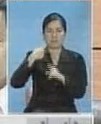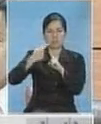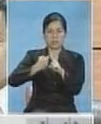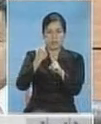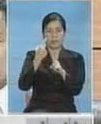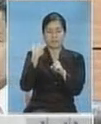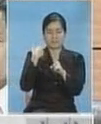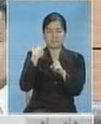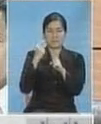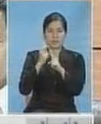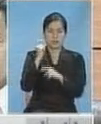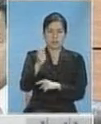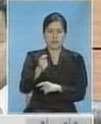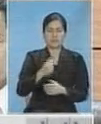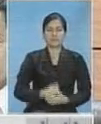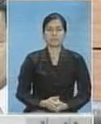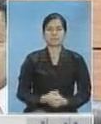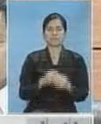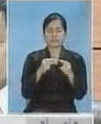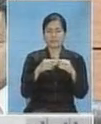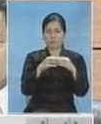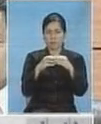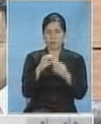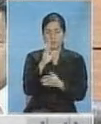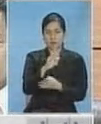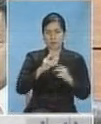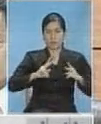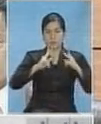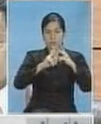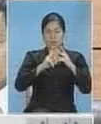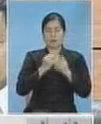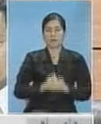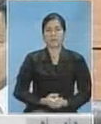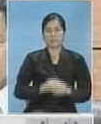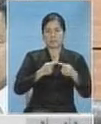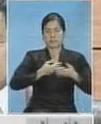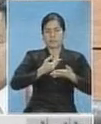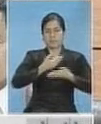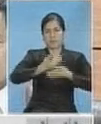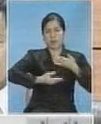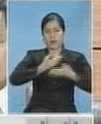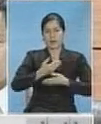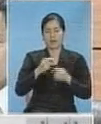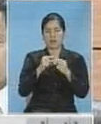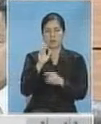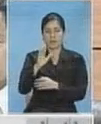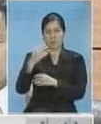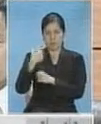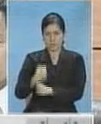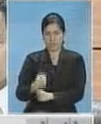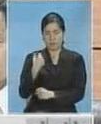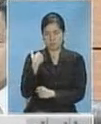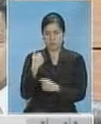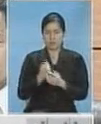โดยทีมงานพาณิชย์เงาของพรรคประชาธิปัตย์และพบปะพูดคุยกับพี่น้องประชาชนทั่วทั้งประเทศก็จะพบว่ารัฐบ